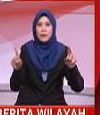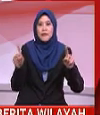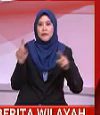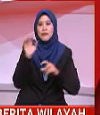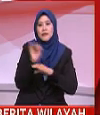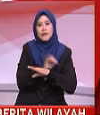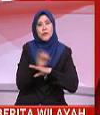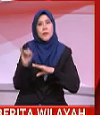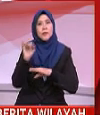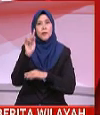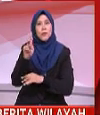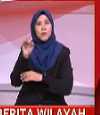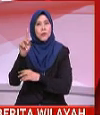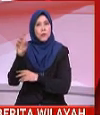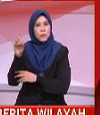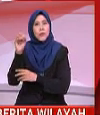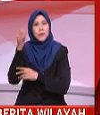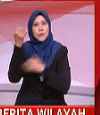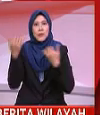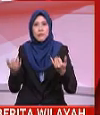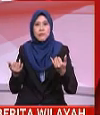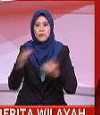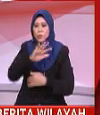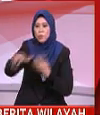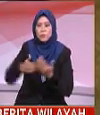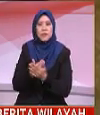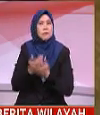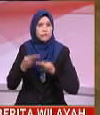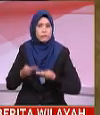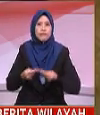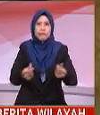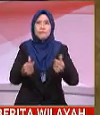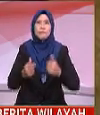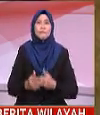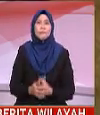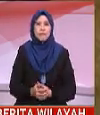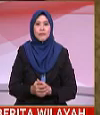koko secara keseluruhannya tidak terjejas.